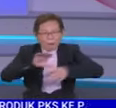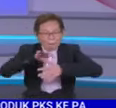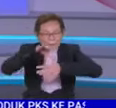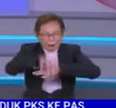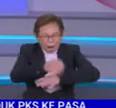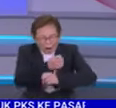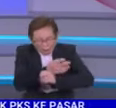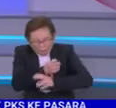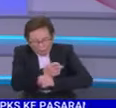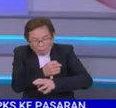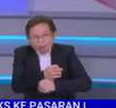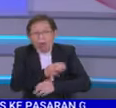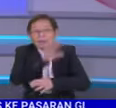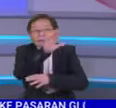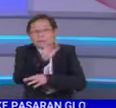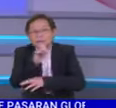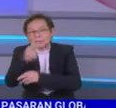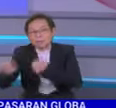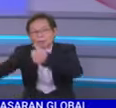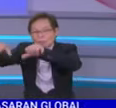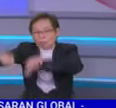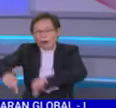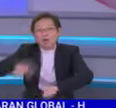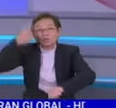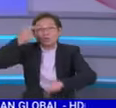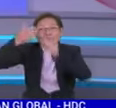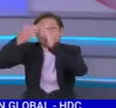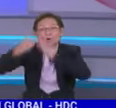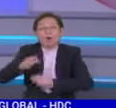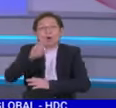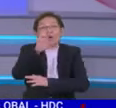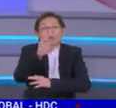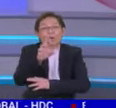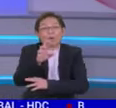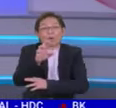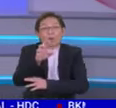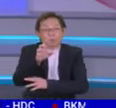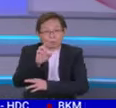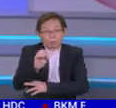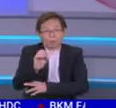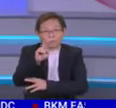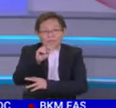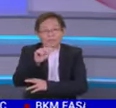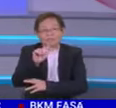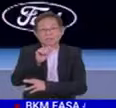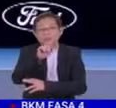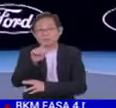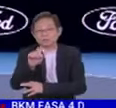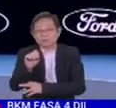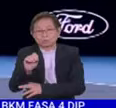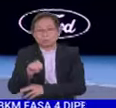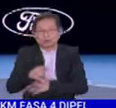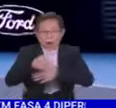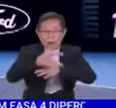dipaksa bekerja keras dalam pertarungan 5 set untuk menewaskan pemain tuan rumah Lorenzo Musetti awal pagi tadi.